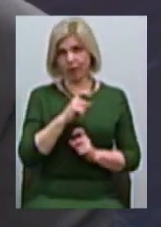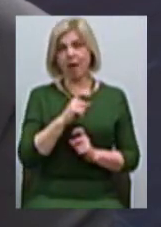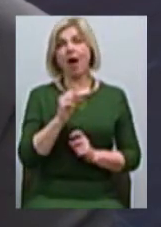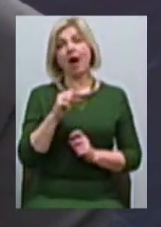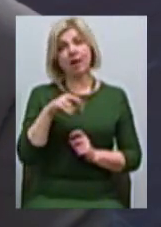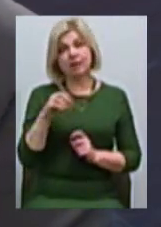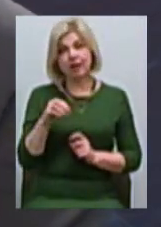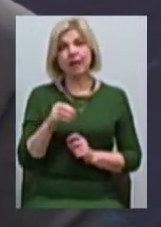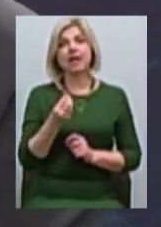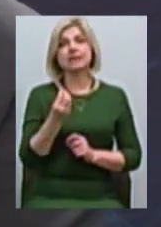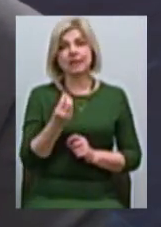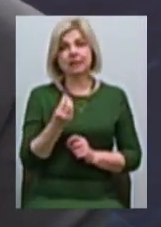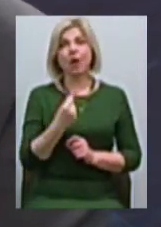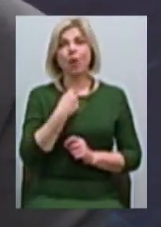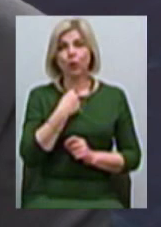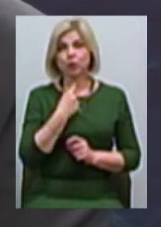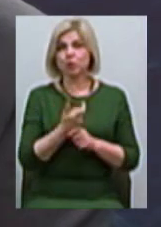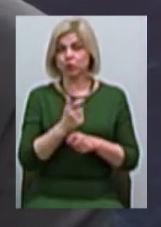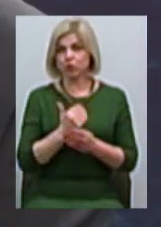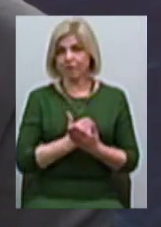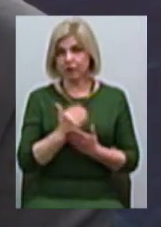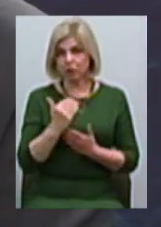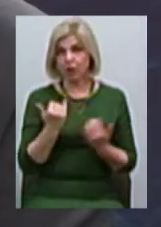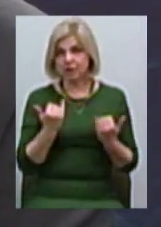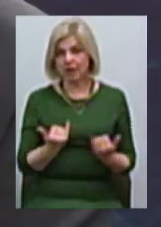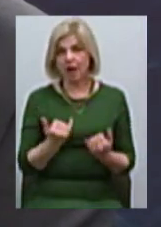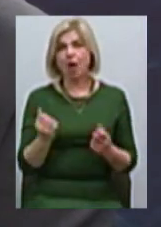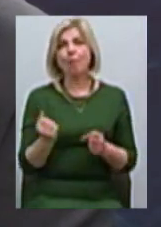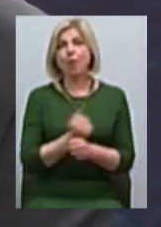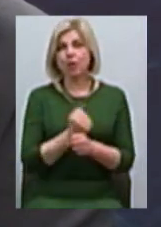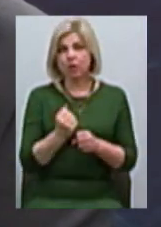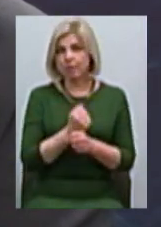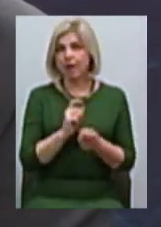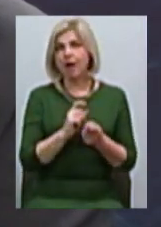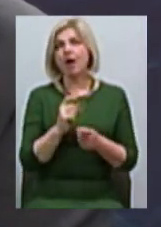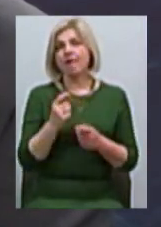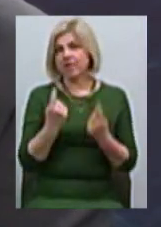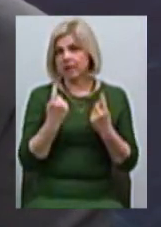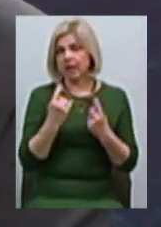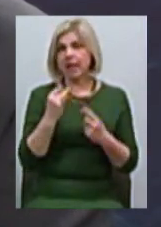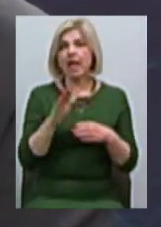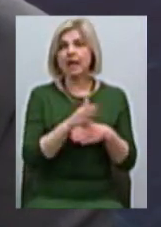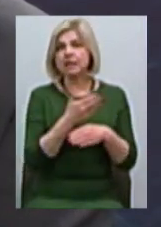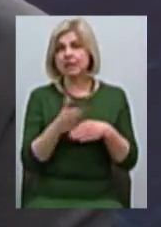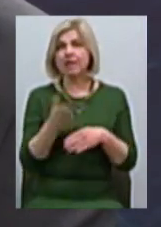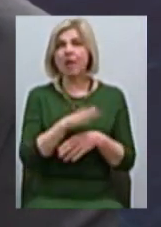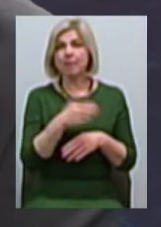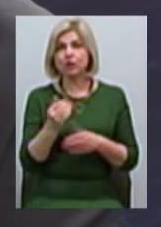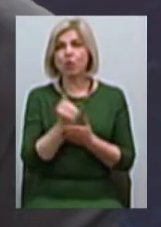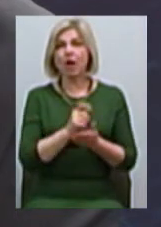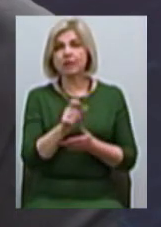але ціна голосу дуже висока в нас зараз, боротьба велика, розрив між кандидатами маленький. Відповідно,